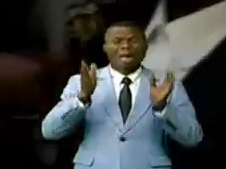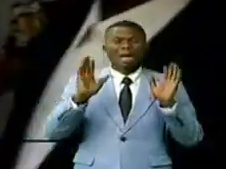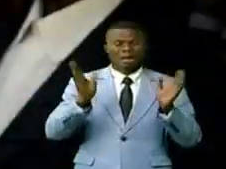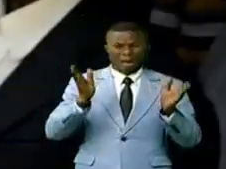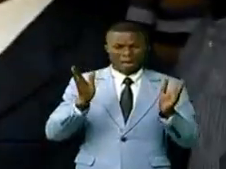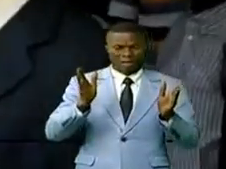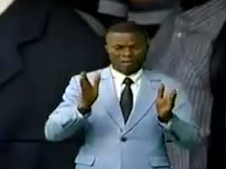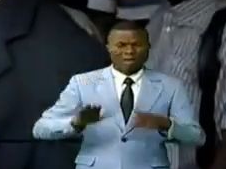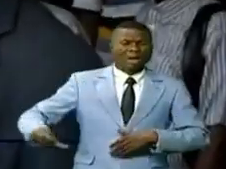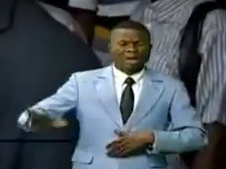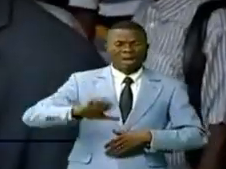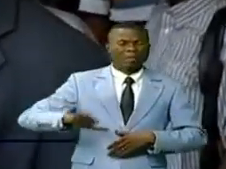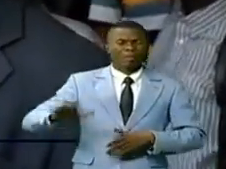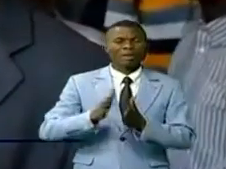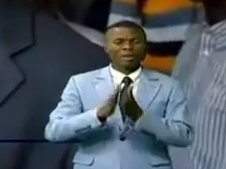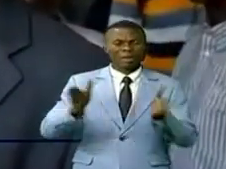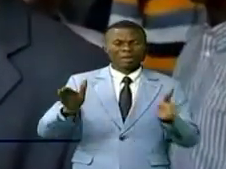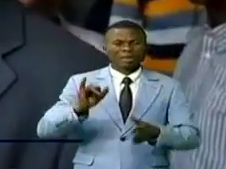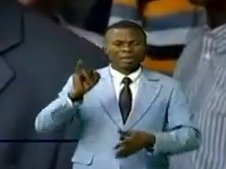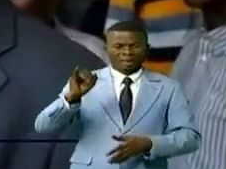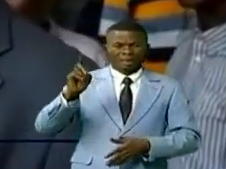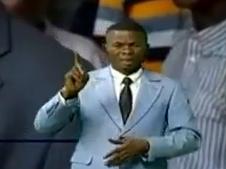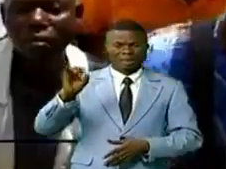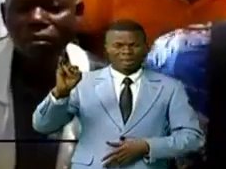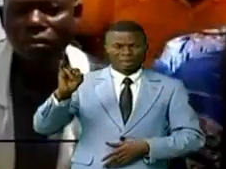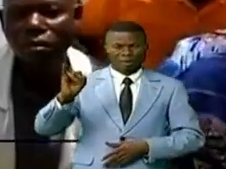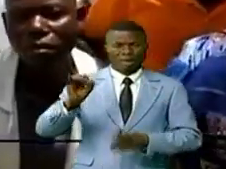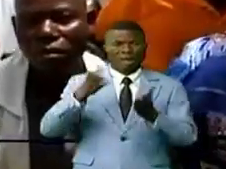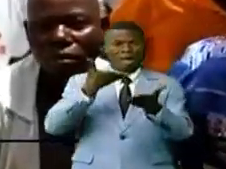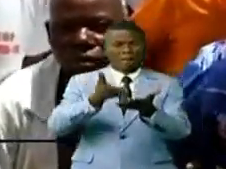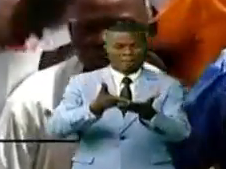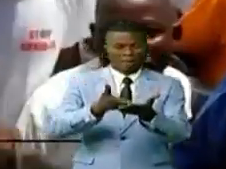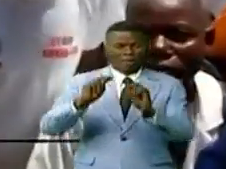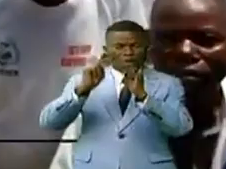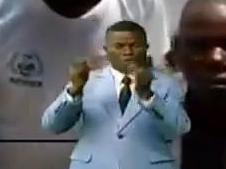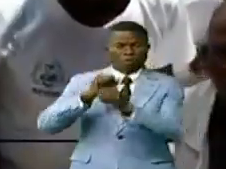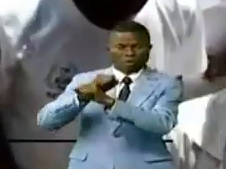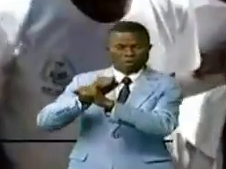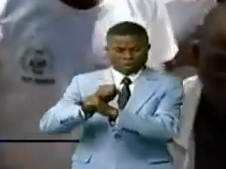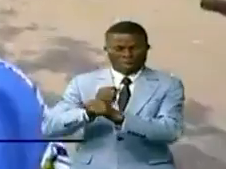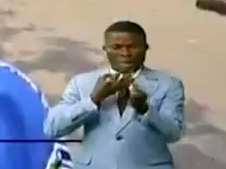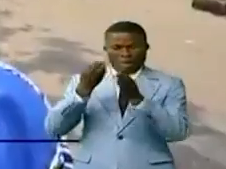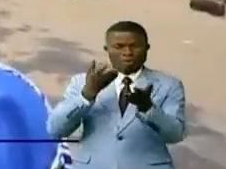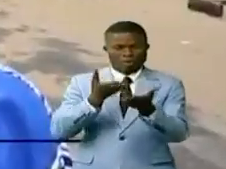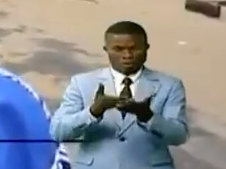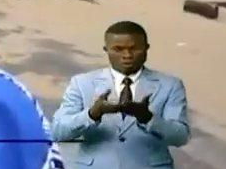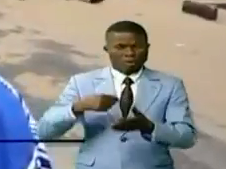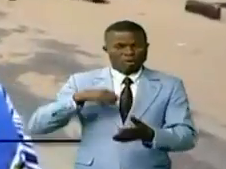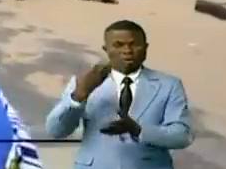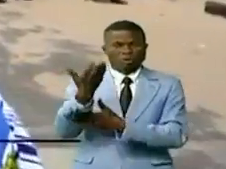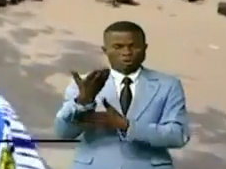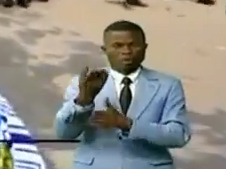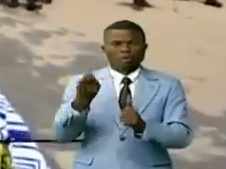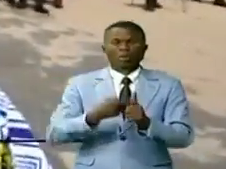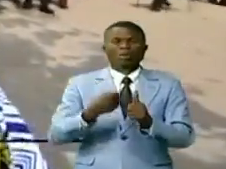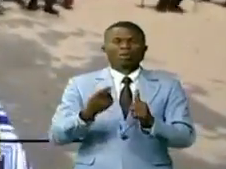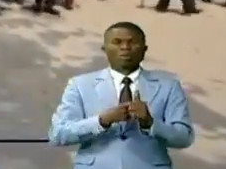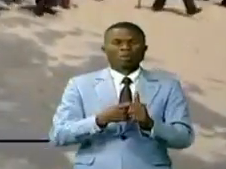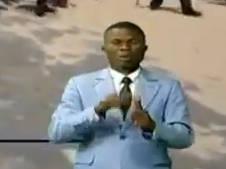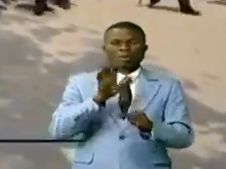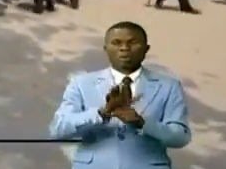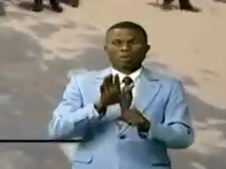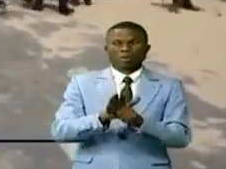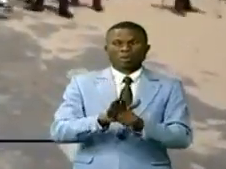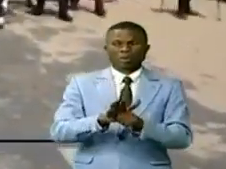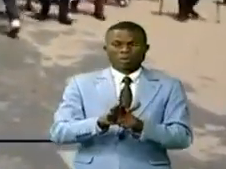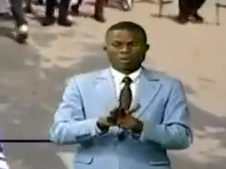toute l'étendue du territoire d'Idiofa, comme le témoigne l'intersyndicale du territoire d'Idiofa. Nous réclamons d'abord beaucoup des infirmiers que vous